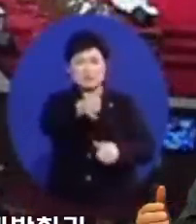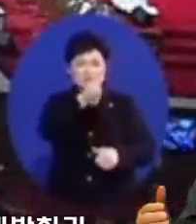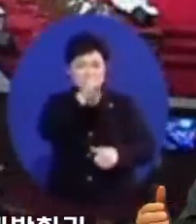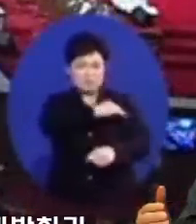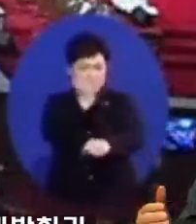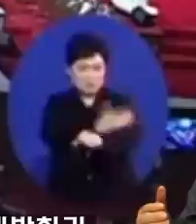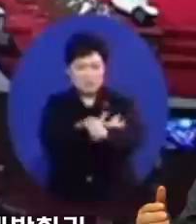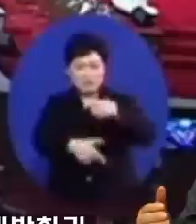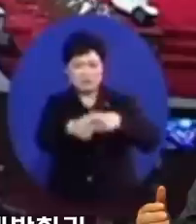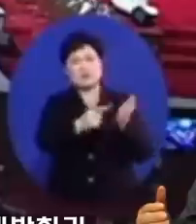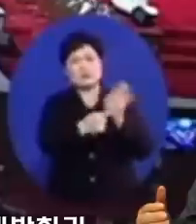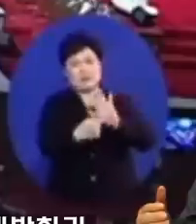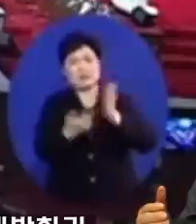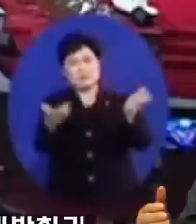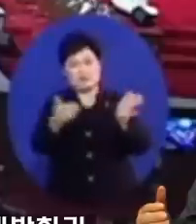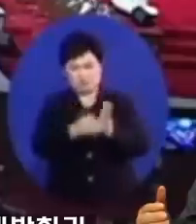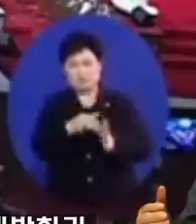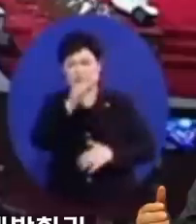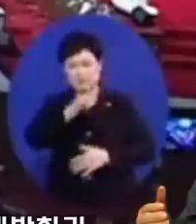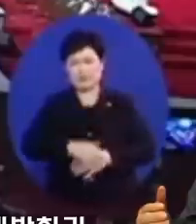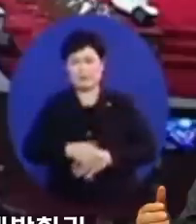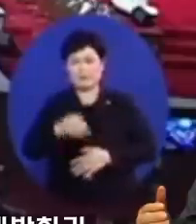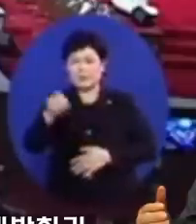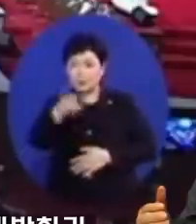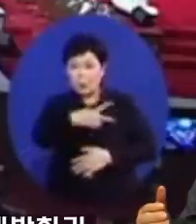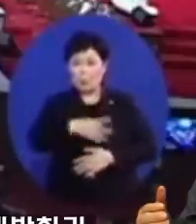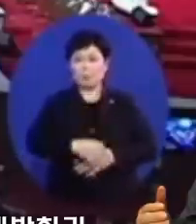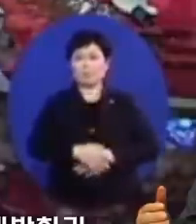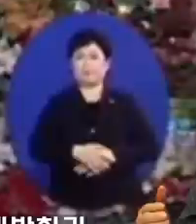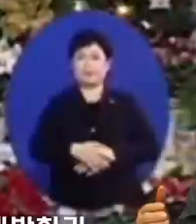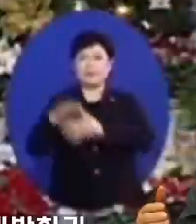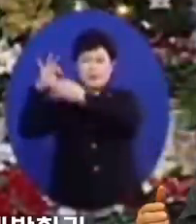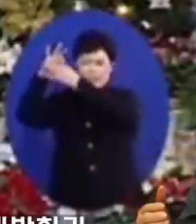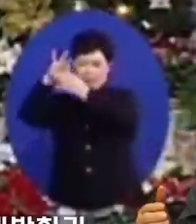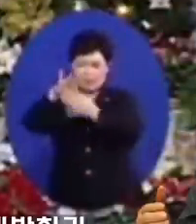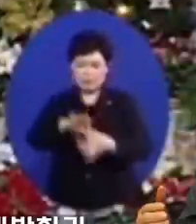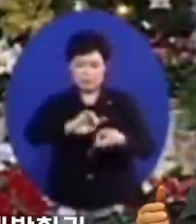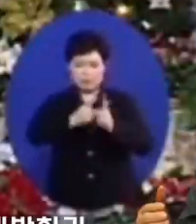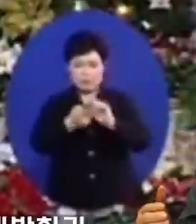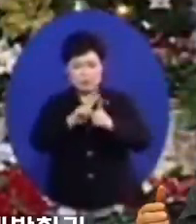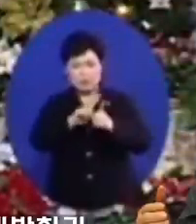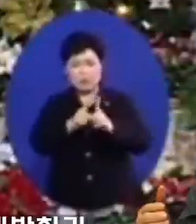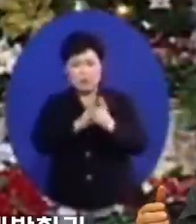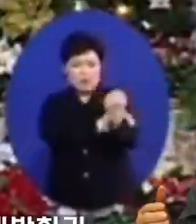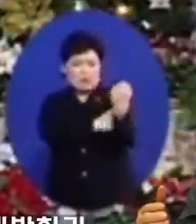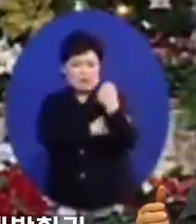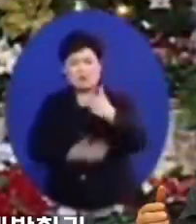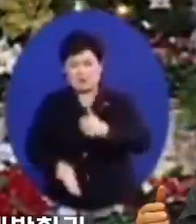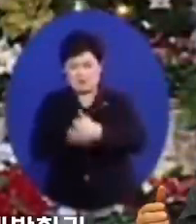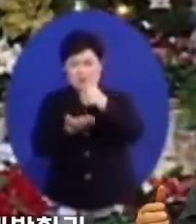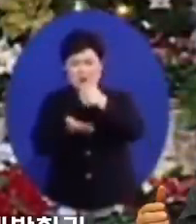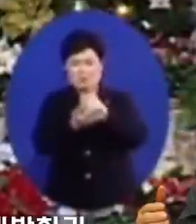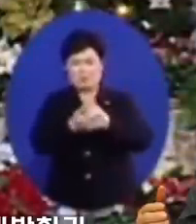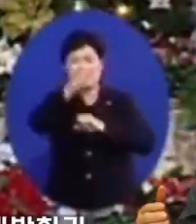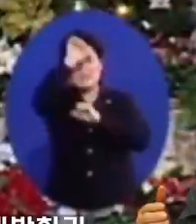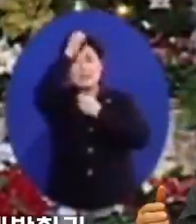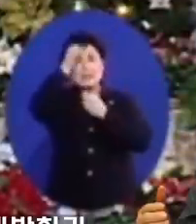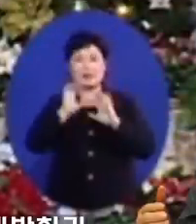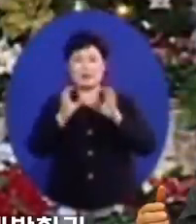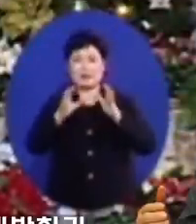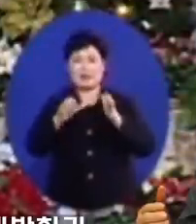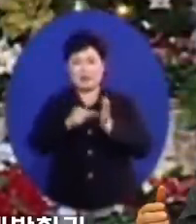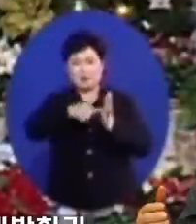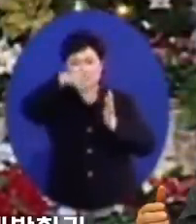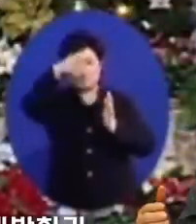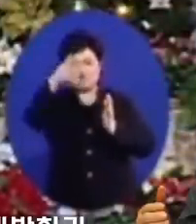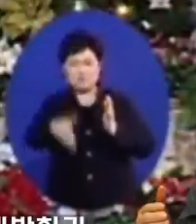나타내 주는 것입니다. 그리고 끊임없이 서로 격려해야 되는 것입니다. 이탈리아의 유명한